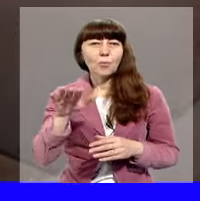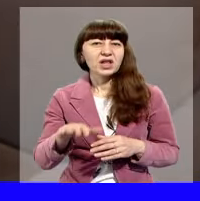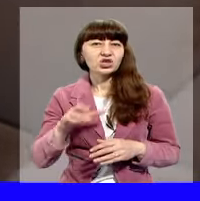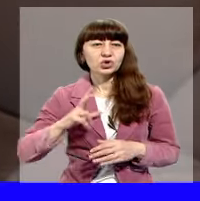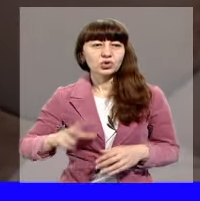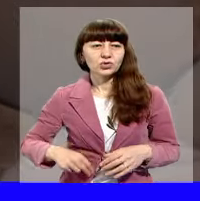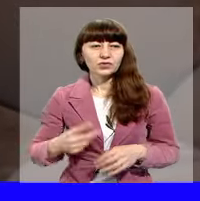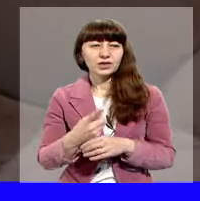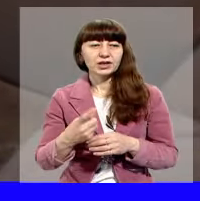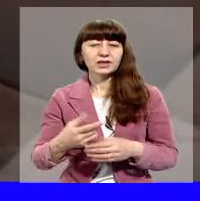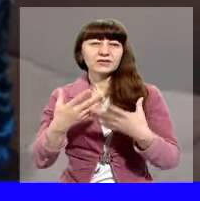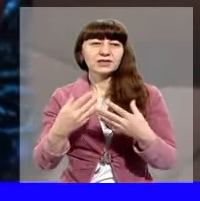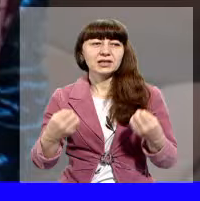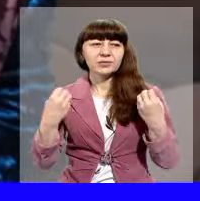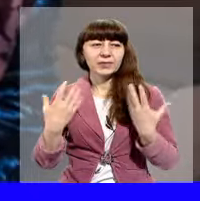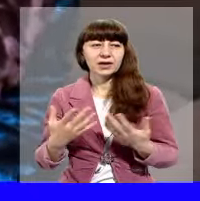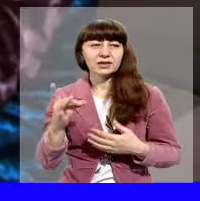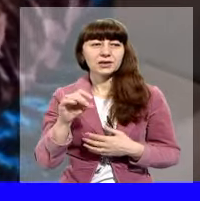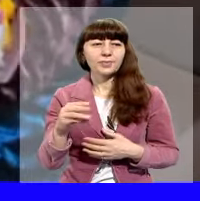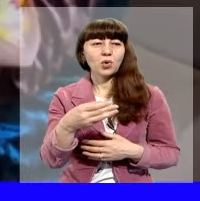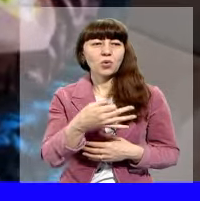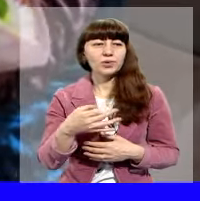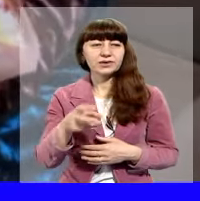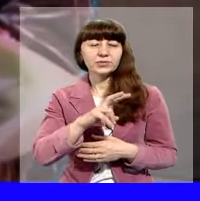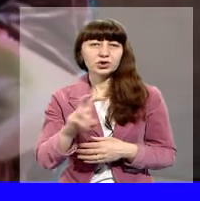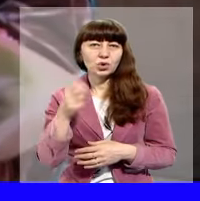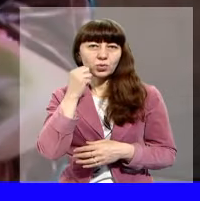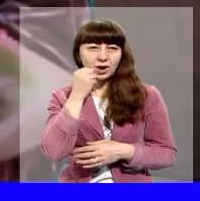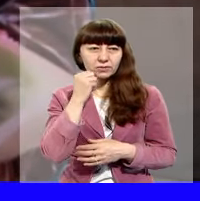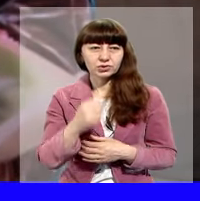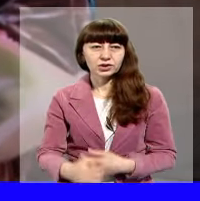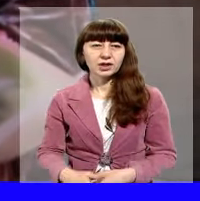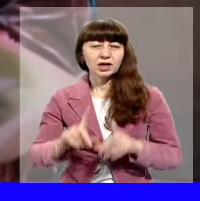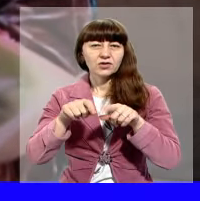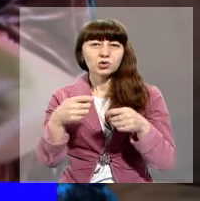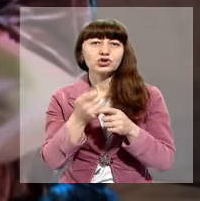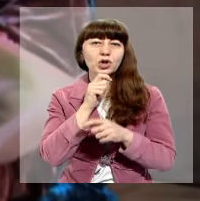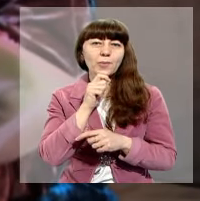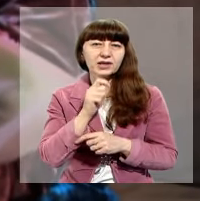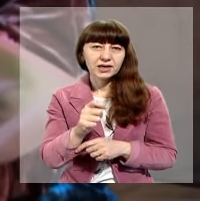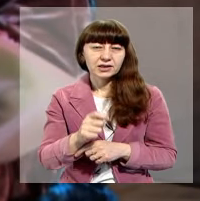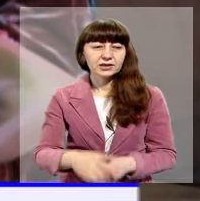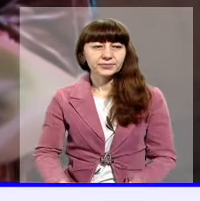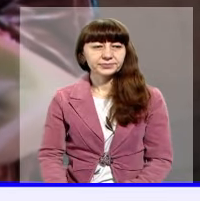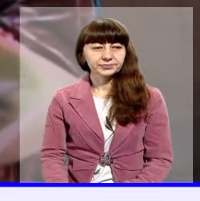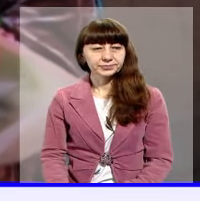көнекөз қарияның үйіне арнайы барып, сый сияпатын табыс етті. Облысымыздың әйелдер қауымына,